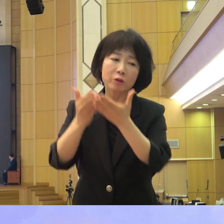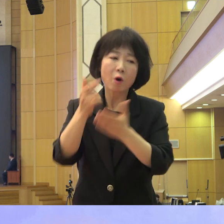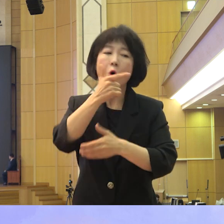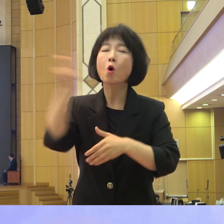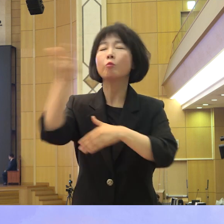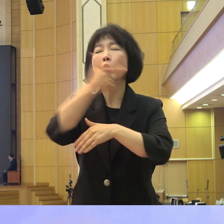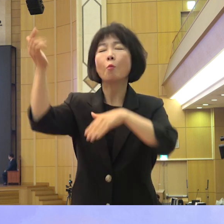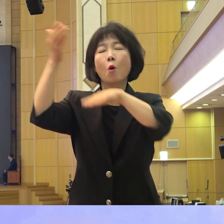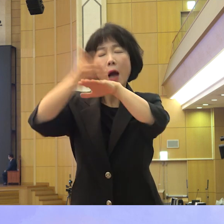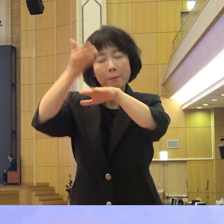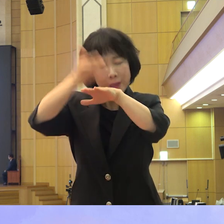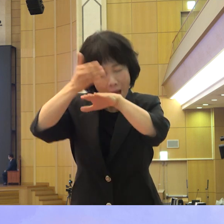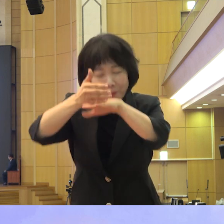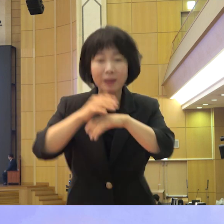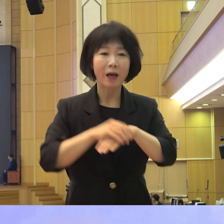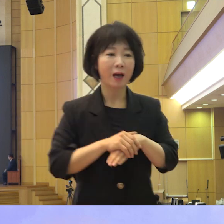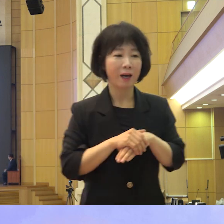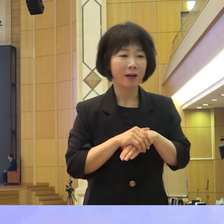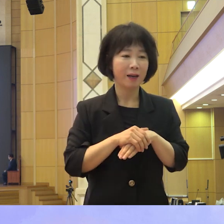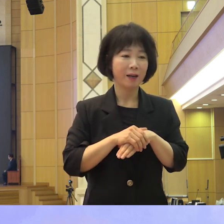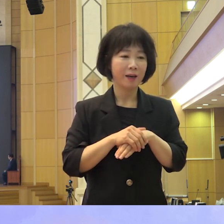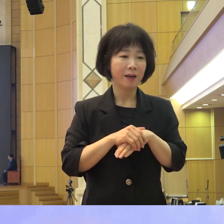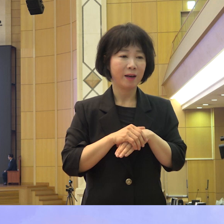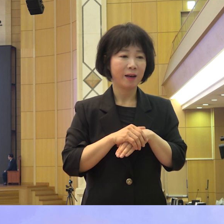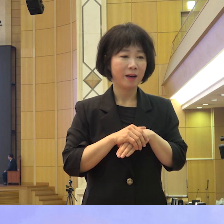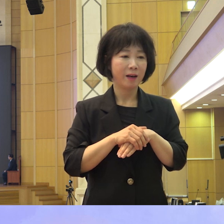너무너무 감사합니다.